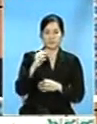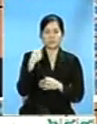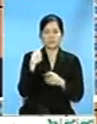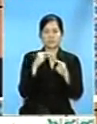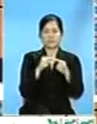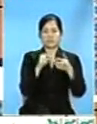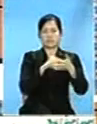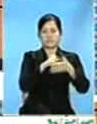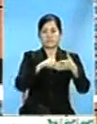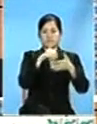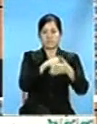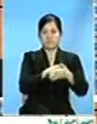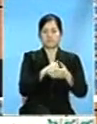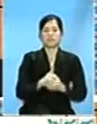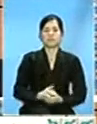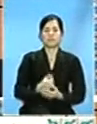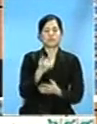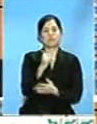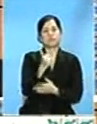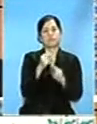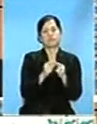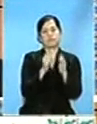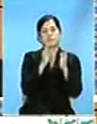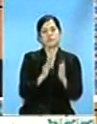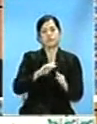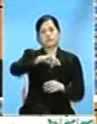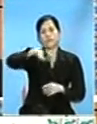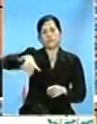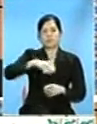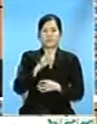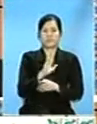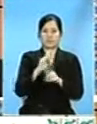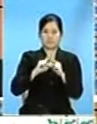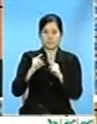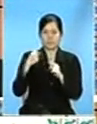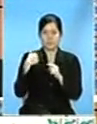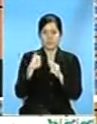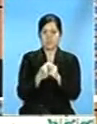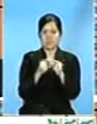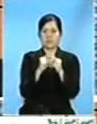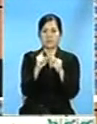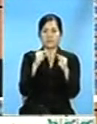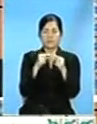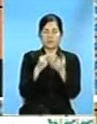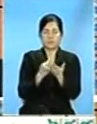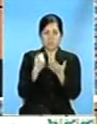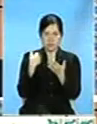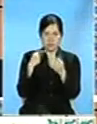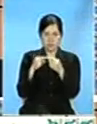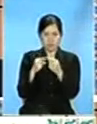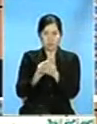าผมเชื่อว่าอาจจะไม่ใช่ทุกคนครับแต่ส่วนใหญ่ก็ต้องพึ่งฐานเสียงทางการเมื